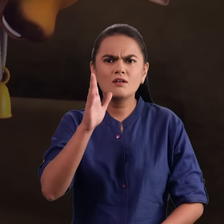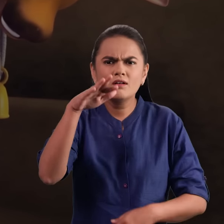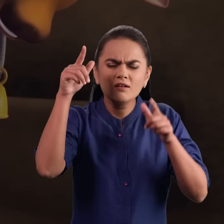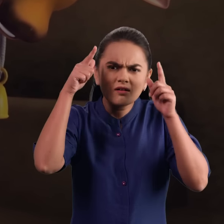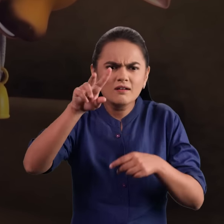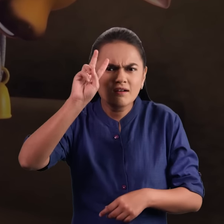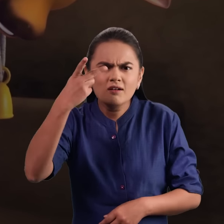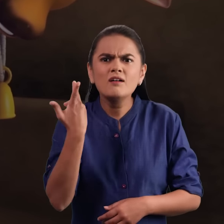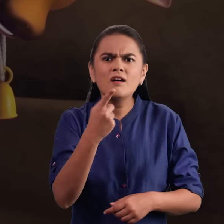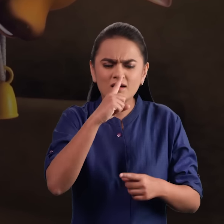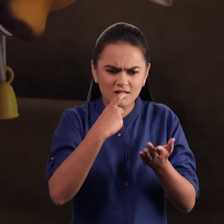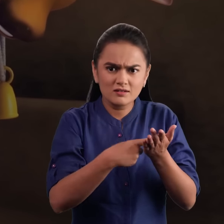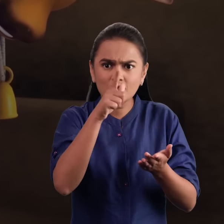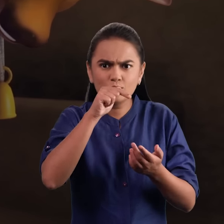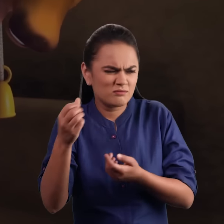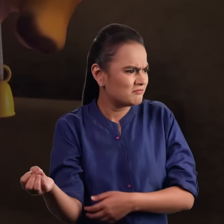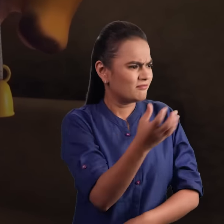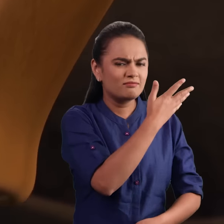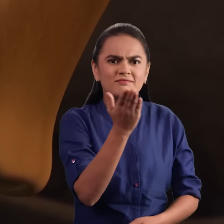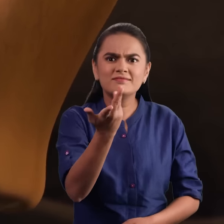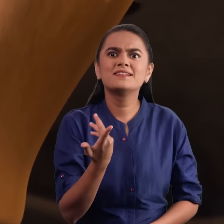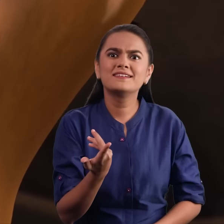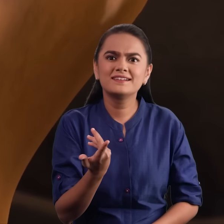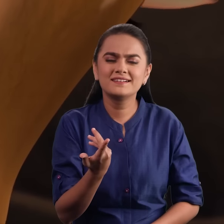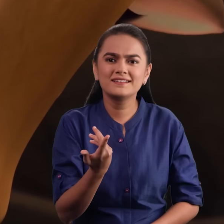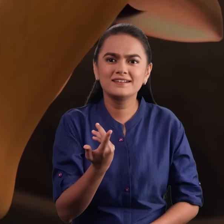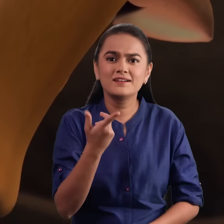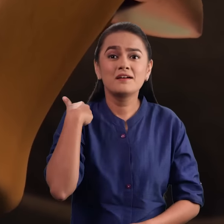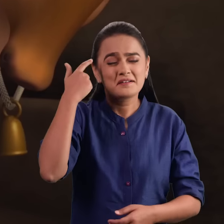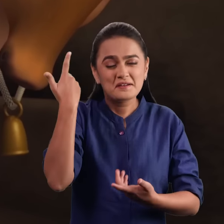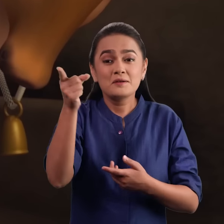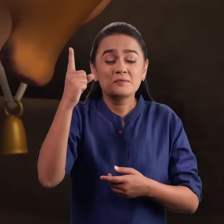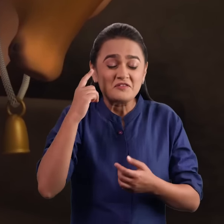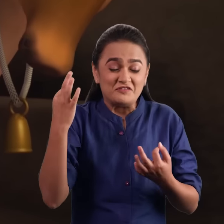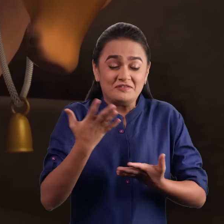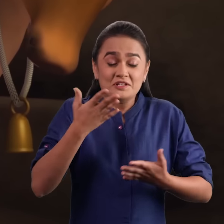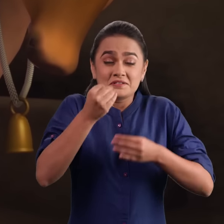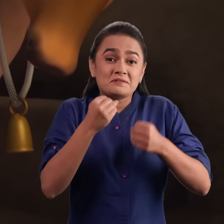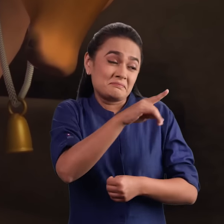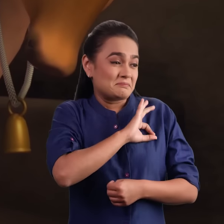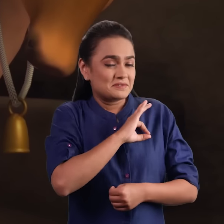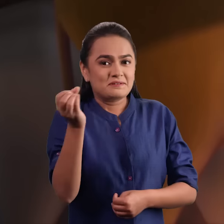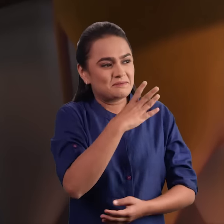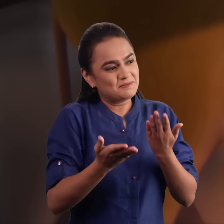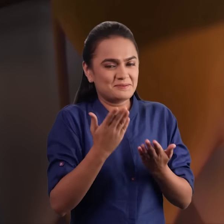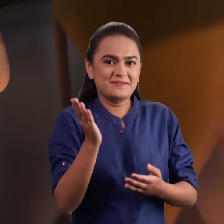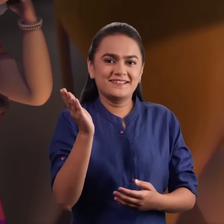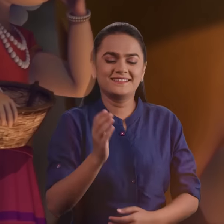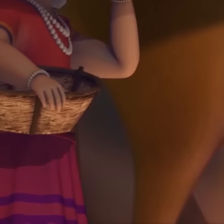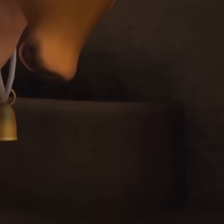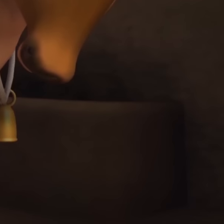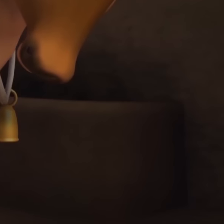तुम्हें क्या हुआ लक्ष्मी? तुमने राधा पर दूध क्यों छिड़क दिया? इसने सोचा तुम्हें ताजा दूध पसंद है।